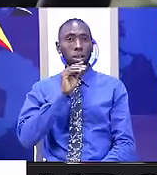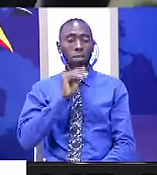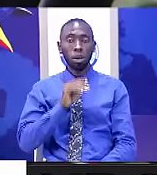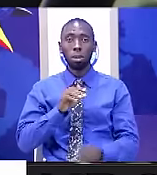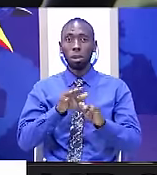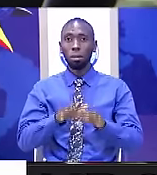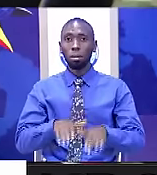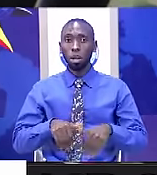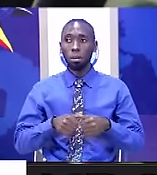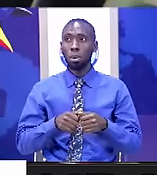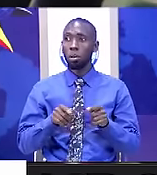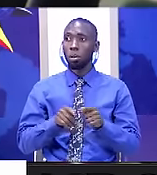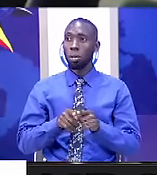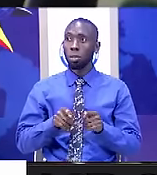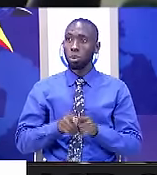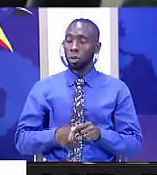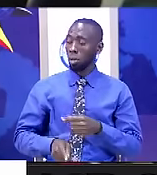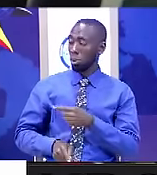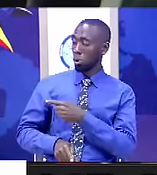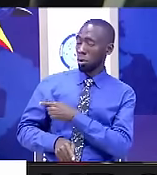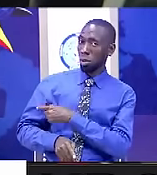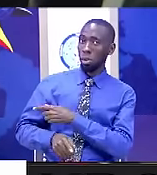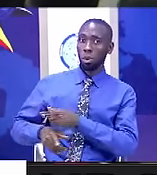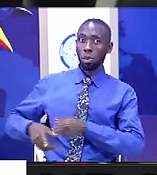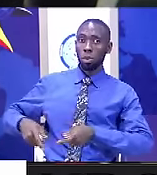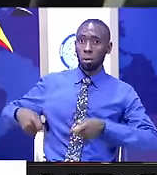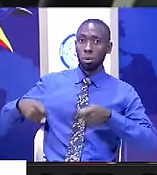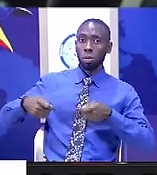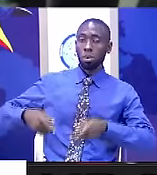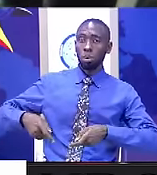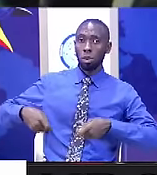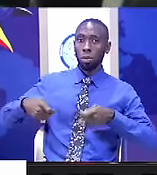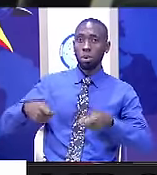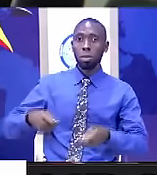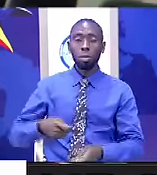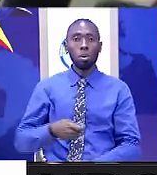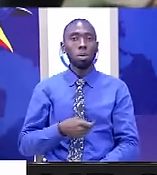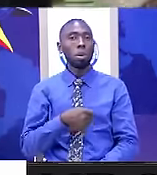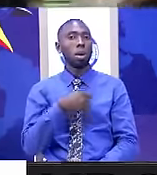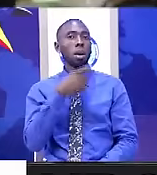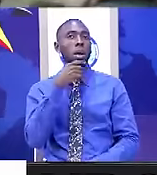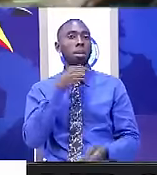parliament. Ono mukagaali wano ye mwami w'omugenzi